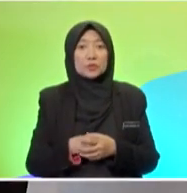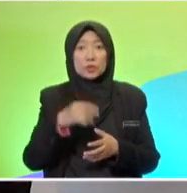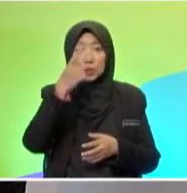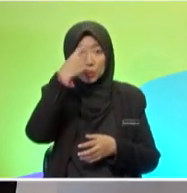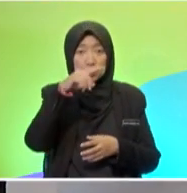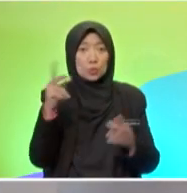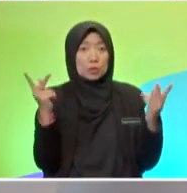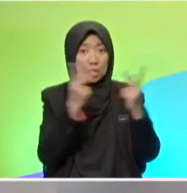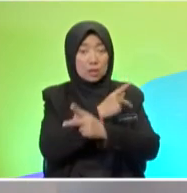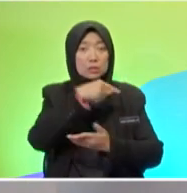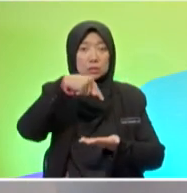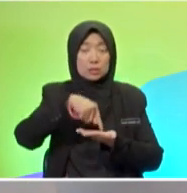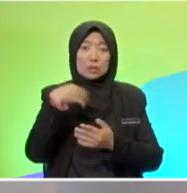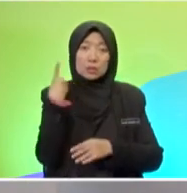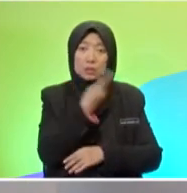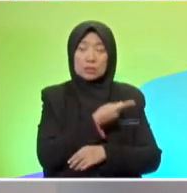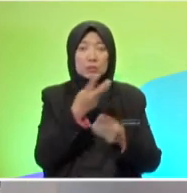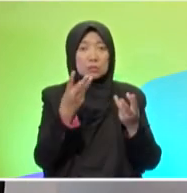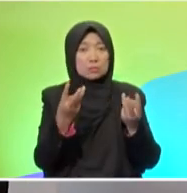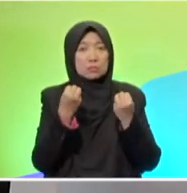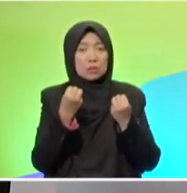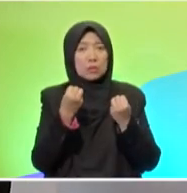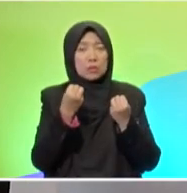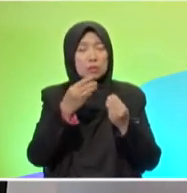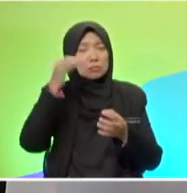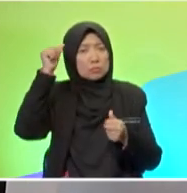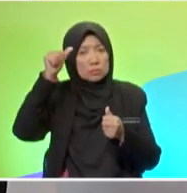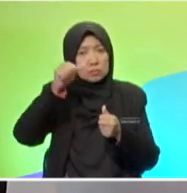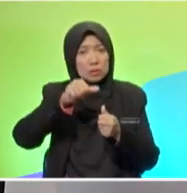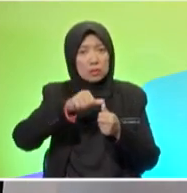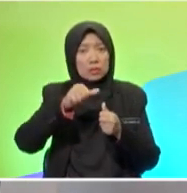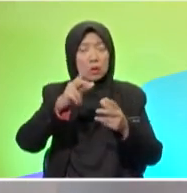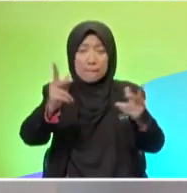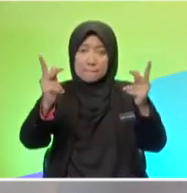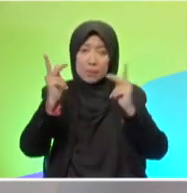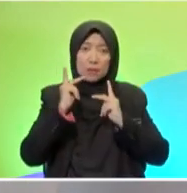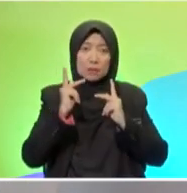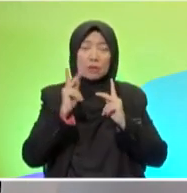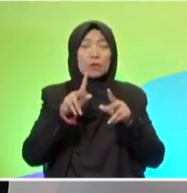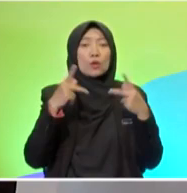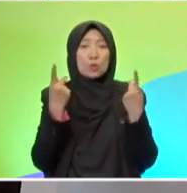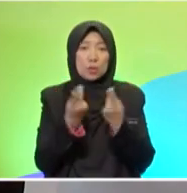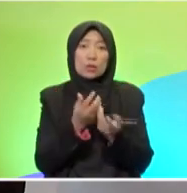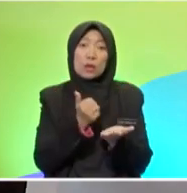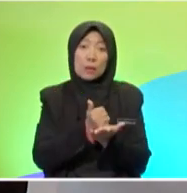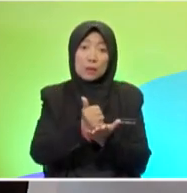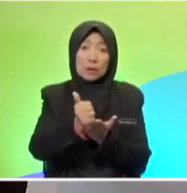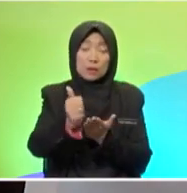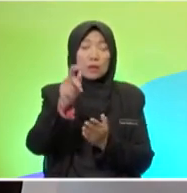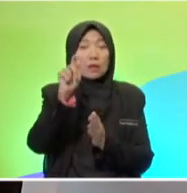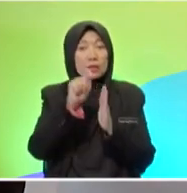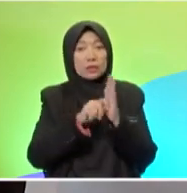kali ini kita imbas kembali keluarga ini adalah amanah yang terindah dalam hidup kita Betul tak bilang